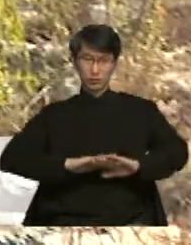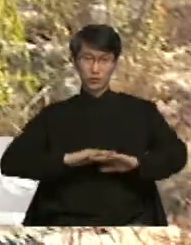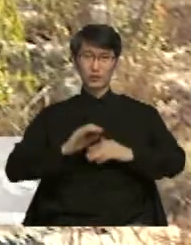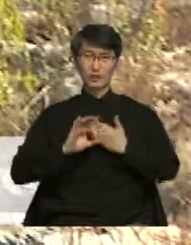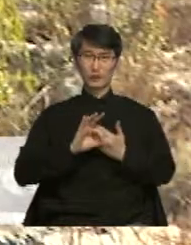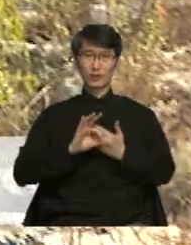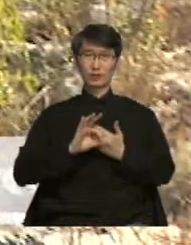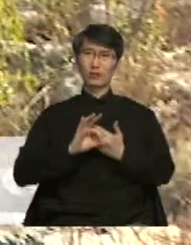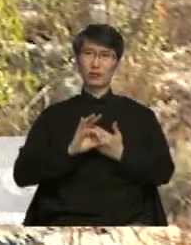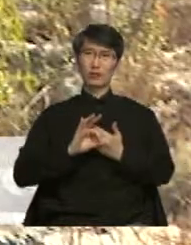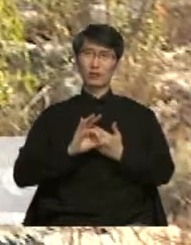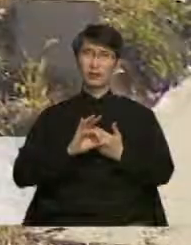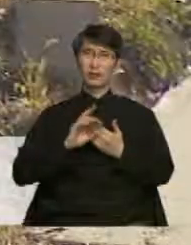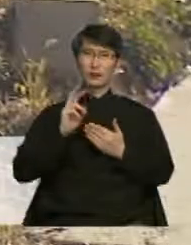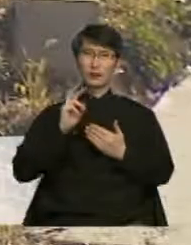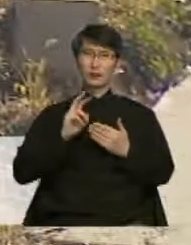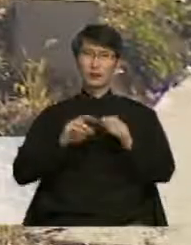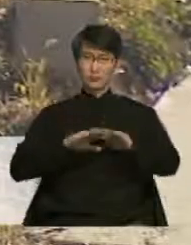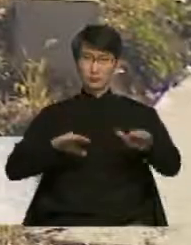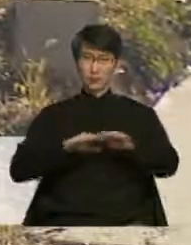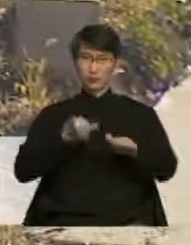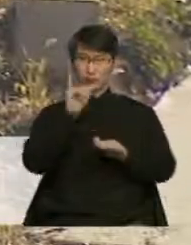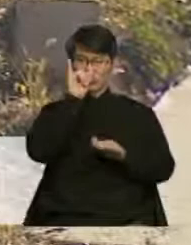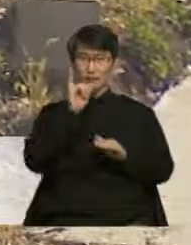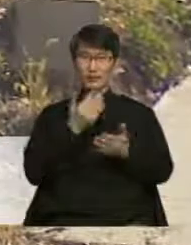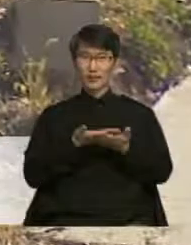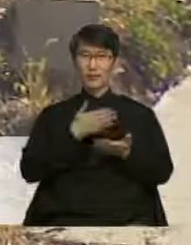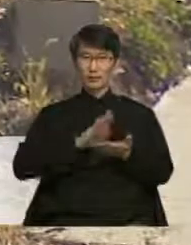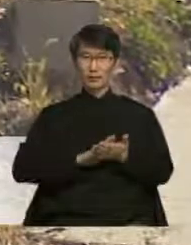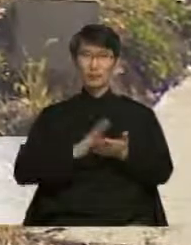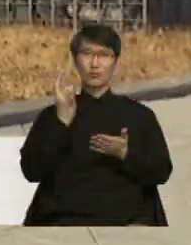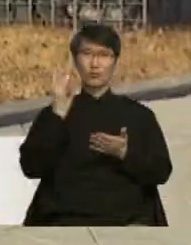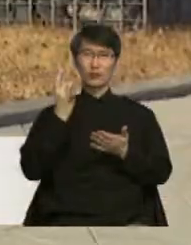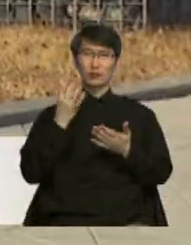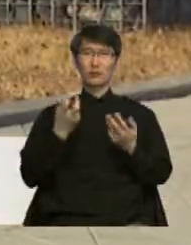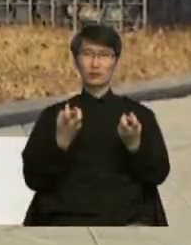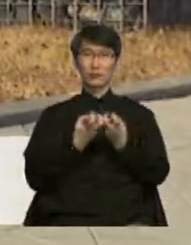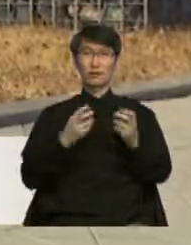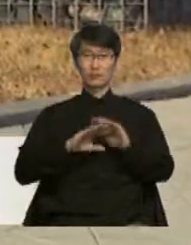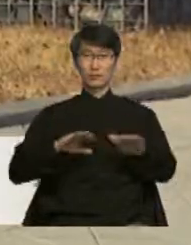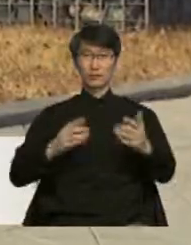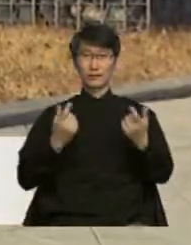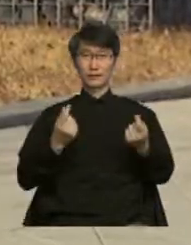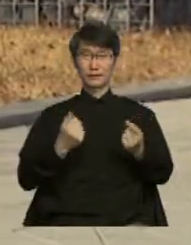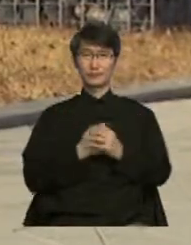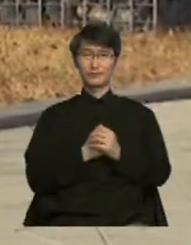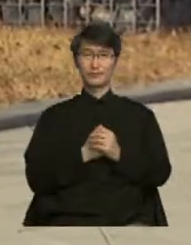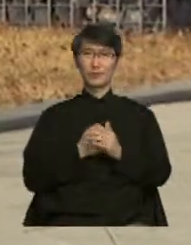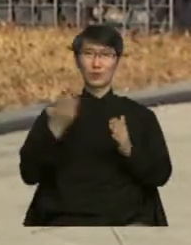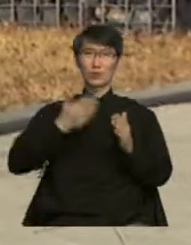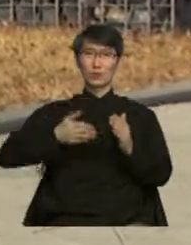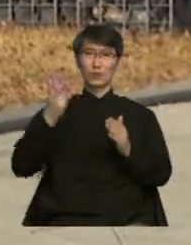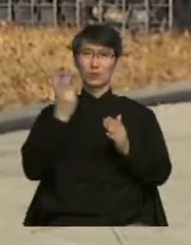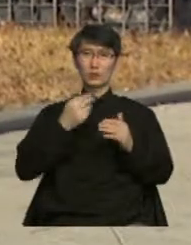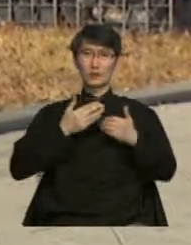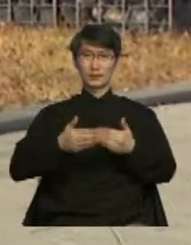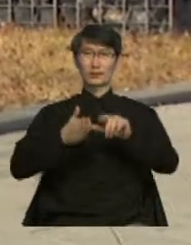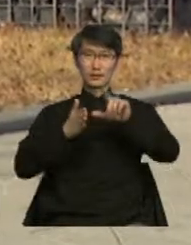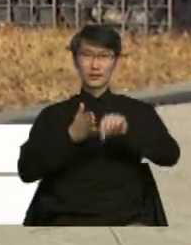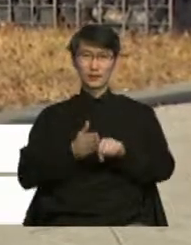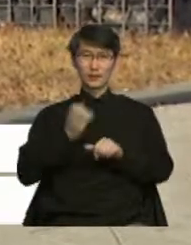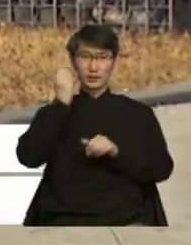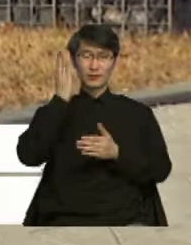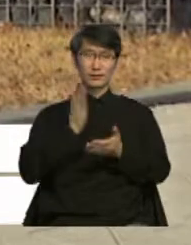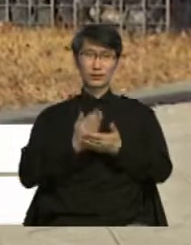그러면 충분하게 치환될 수 있도록 개선을 해야만이 원전적으로 개선이 된다 이렇게 생각하고 있습니다. 알겠습니다. 그 공동조사가 진행될 때 저희도 좀